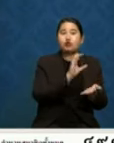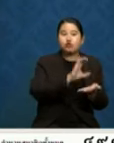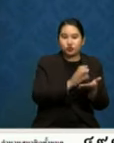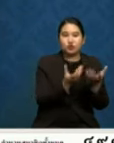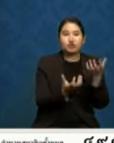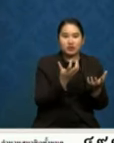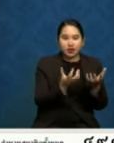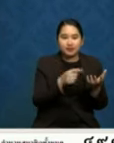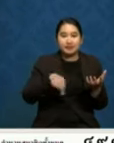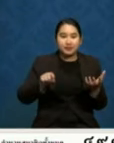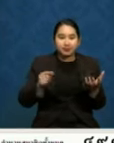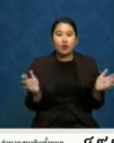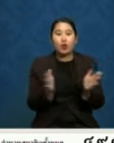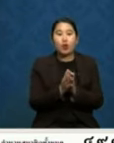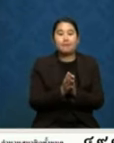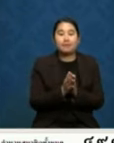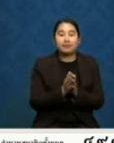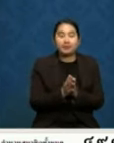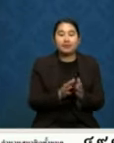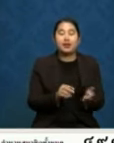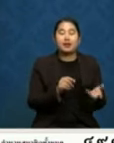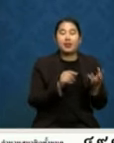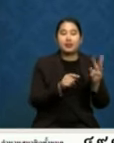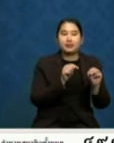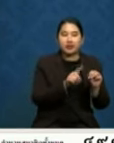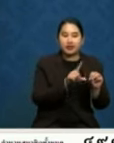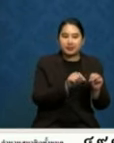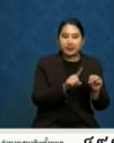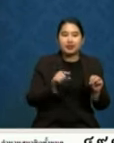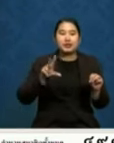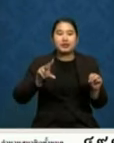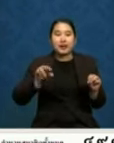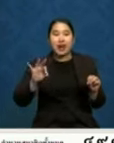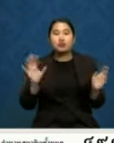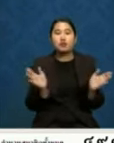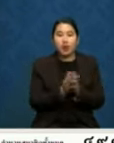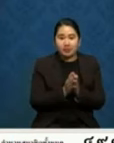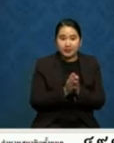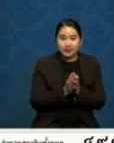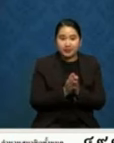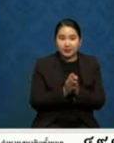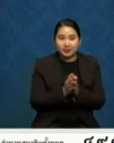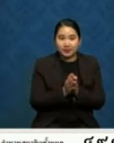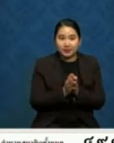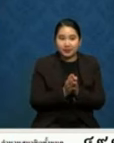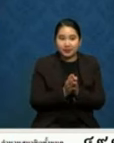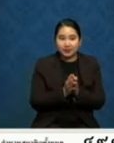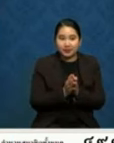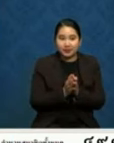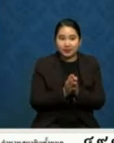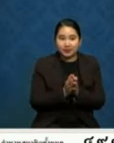มนะครับซึ่งอยู่ในมาตราที่39นะครับมาบวกกับกระทรวงยุติธรรมมาตรา